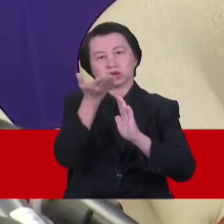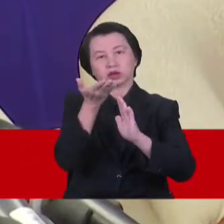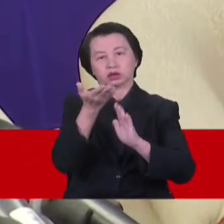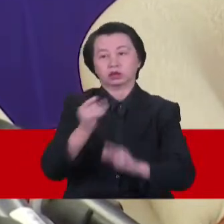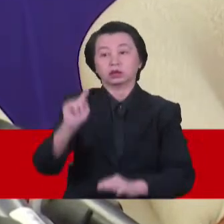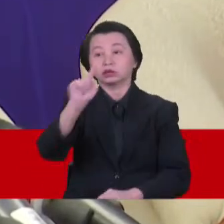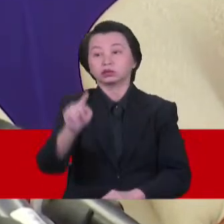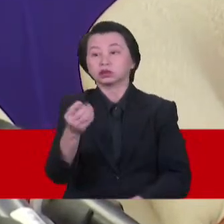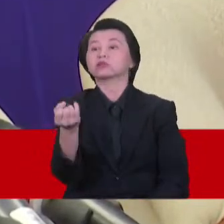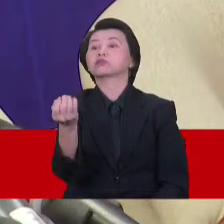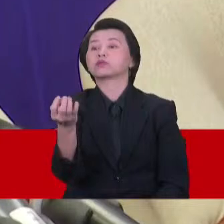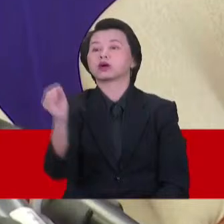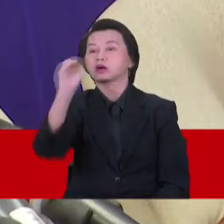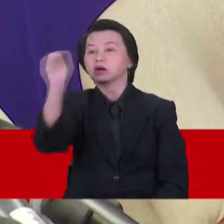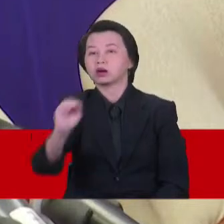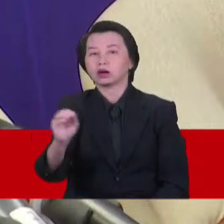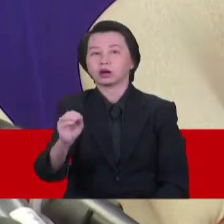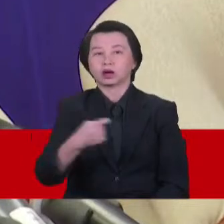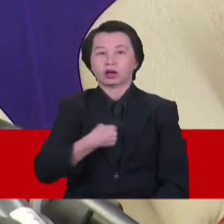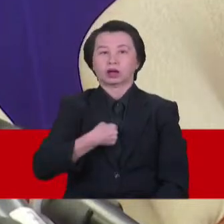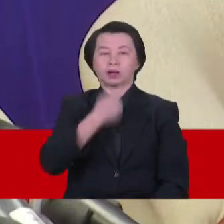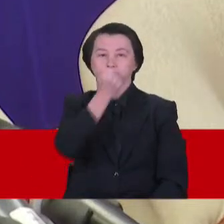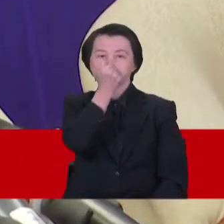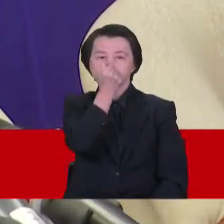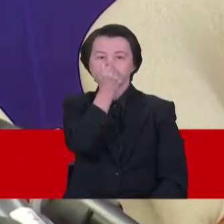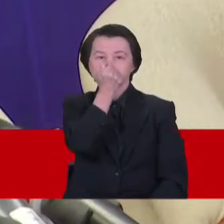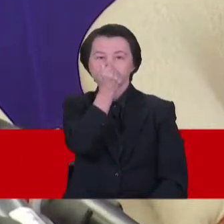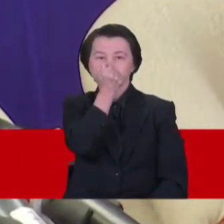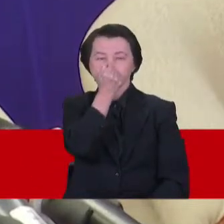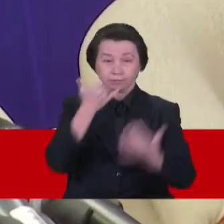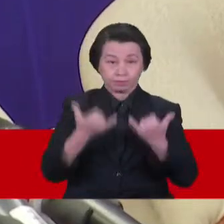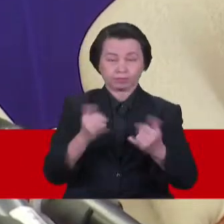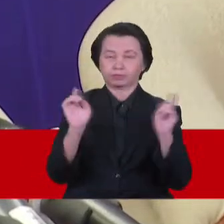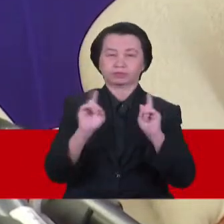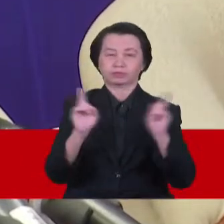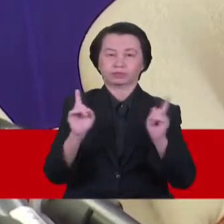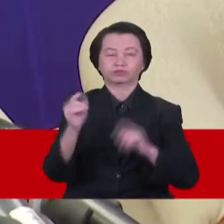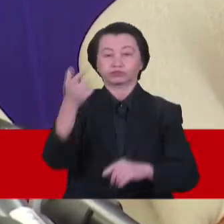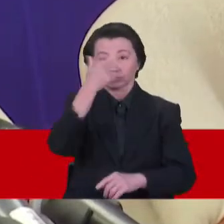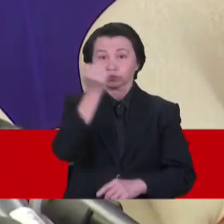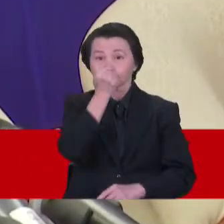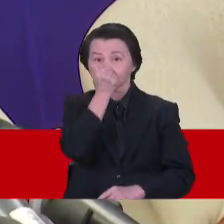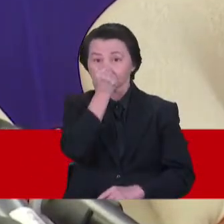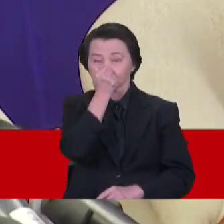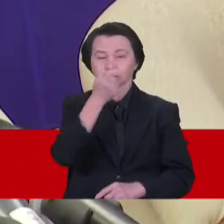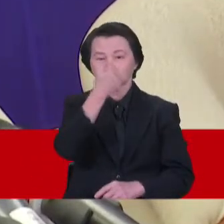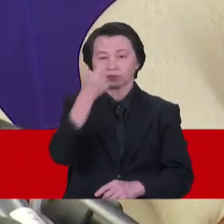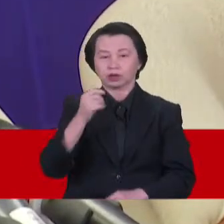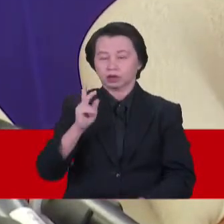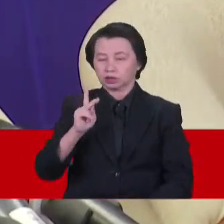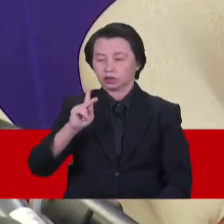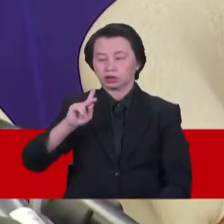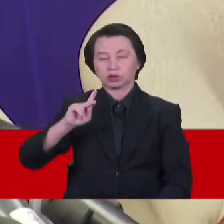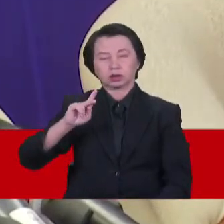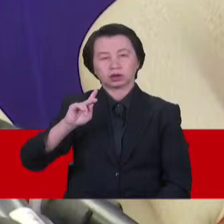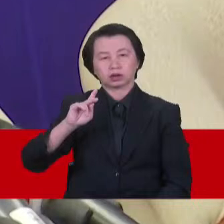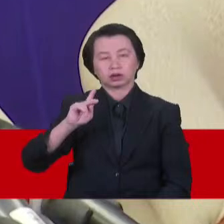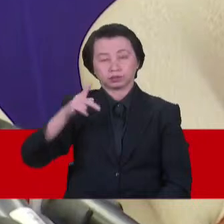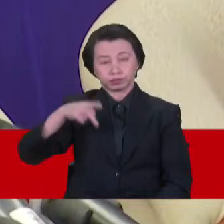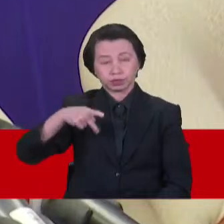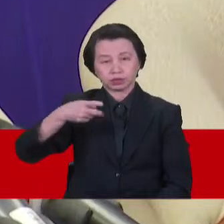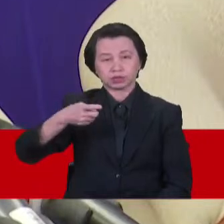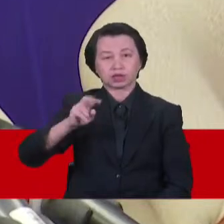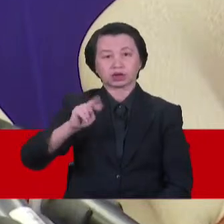ditanya berapa peratus, saya tak nak sebut berapa peratus lah buat ketika ini sebab kami di KPCCP tadi pun saya tekankan